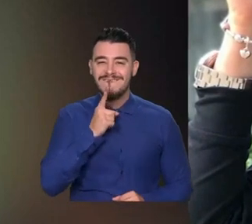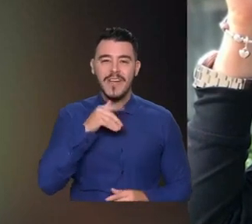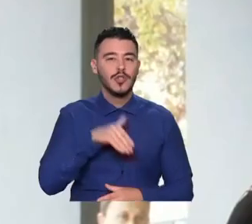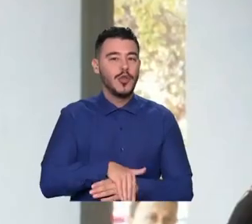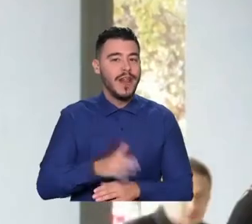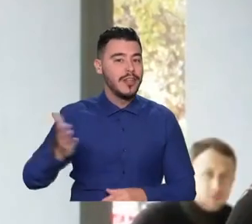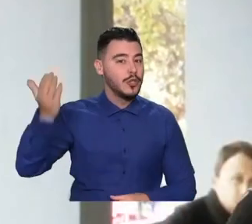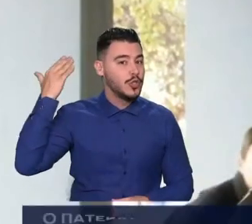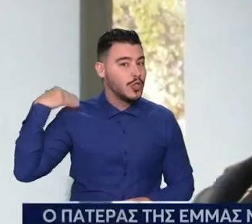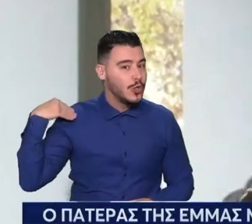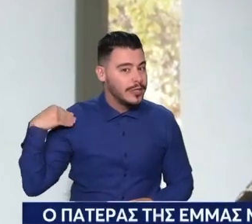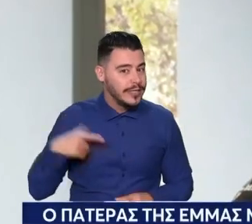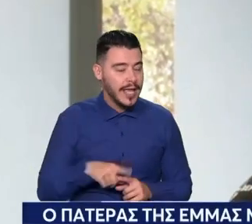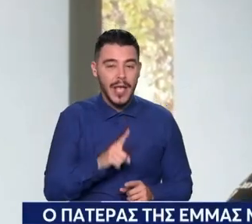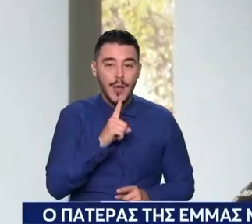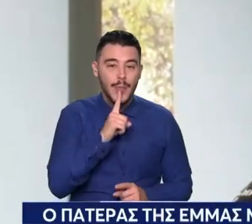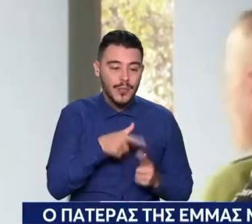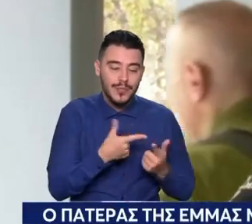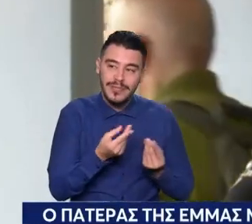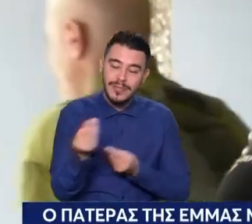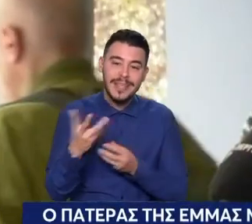γενέθλια. Είναι τα κεράκια που είχε μαζί του.